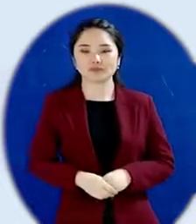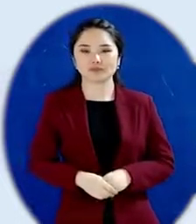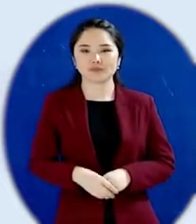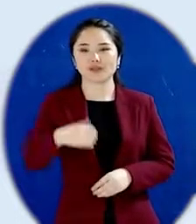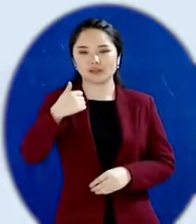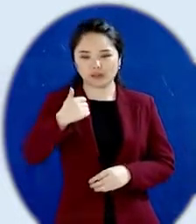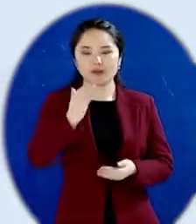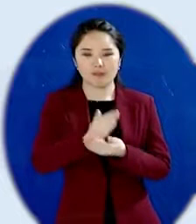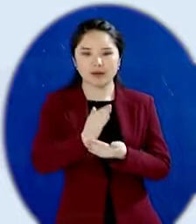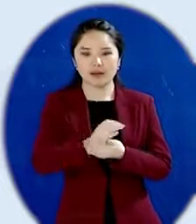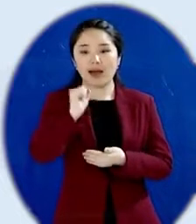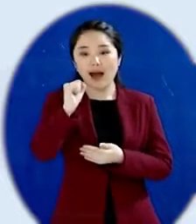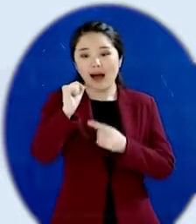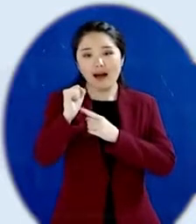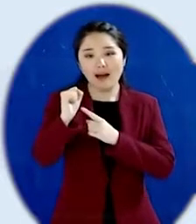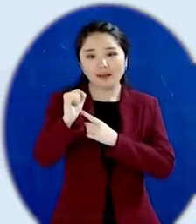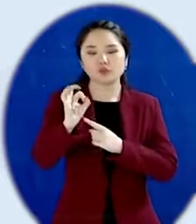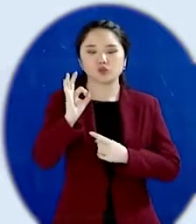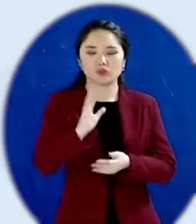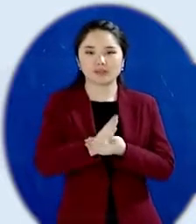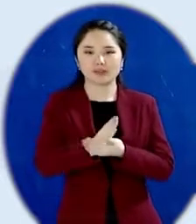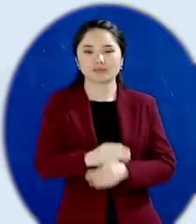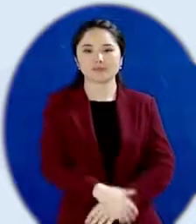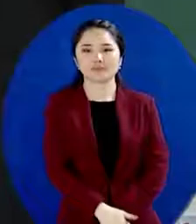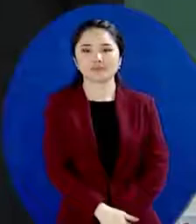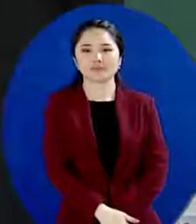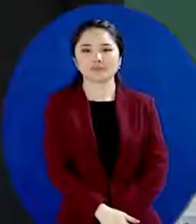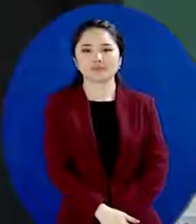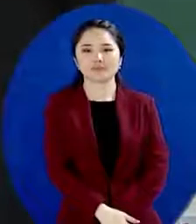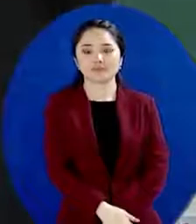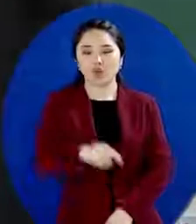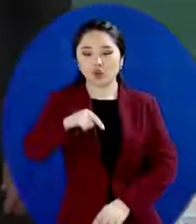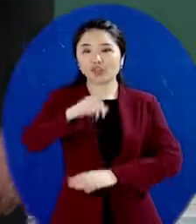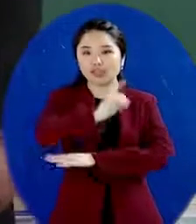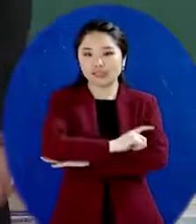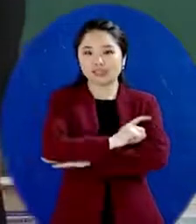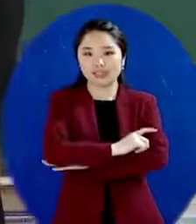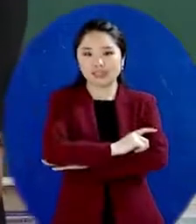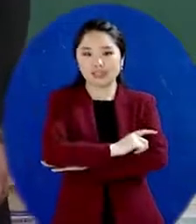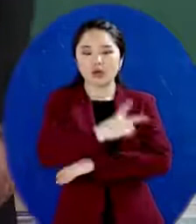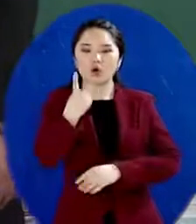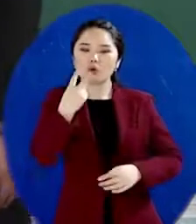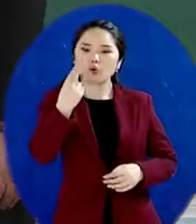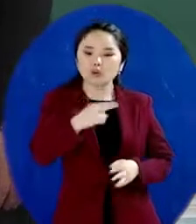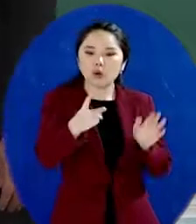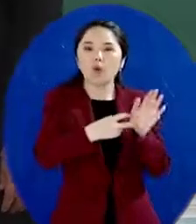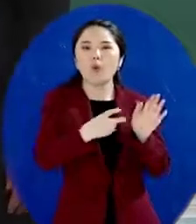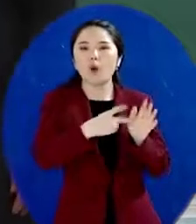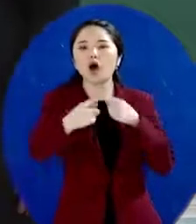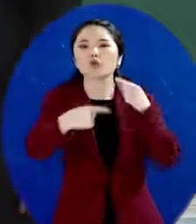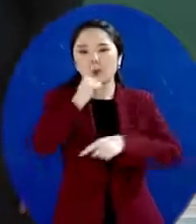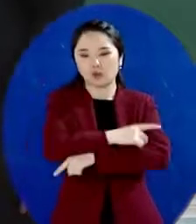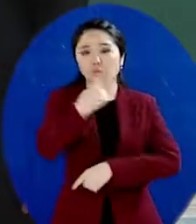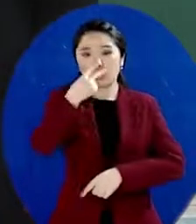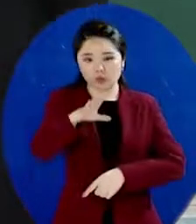Сайн байна. А дахь бичиглэл нь зөв байх нэ. Бид өнөөдрийнхаа хичээлээр үлдэгдэлтэй хуваах үйлдлийн талаар